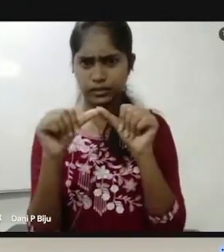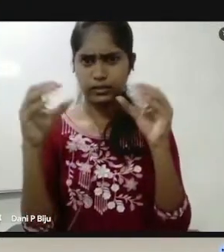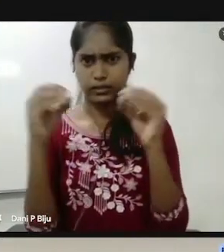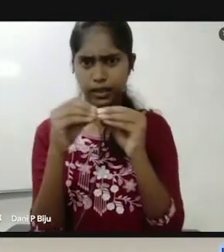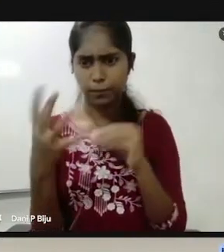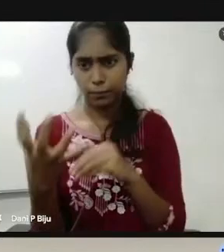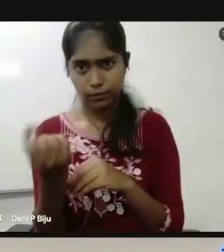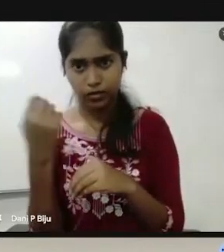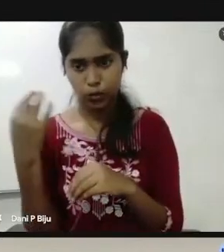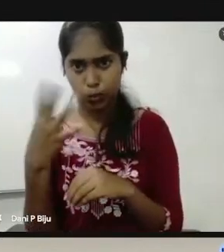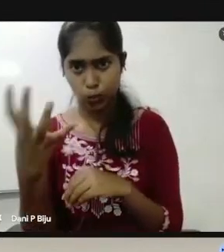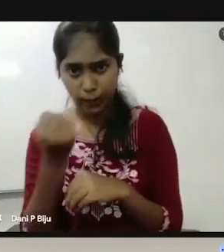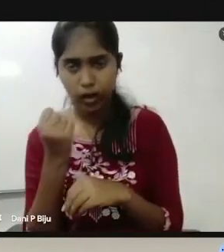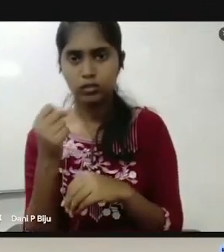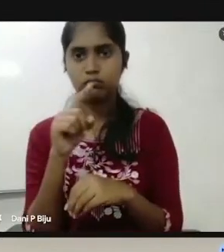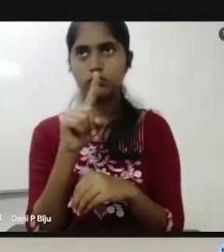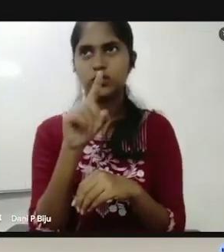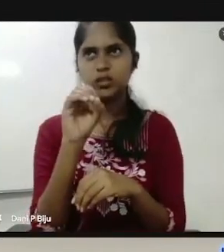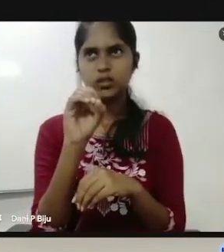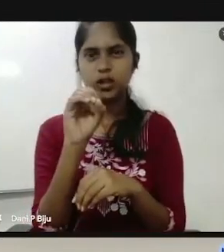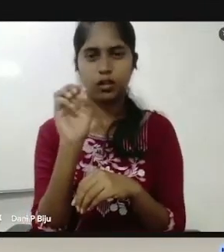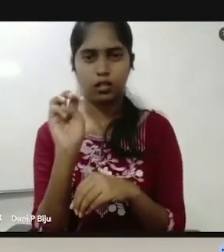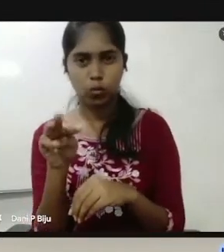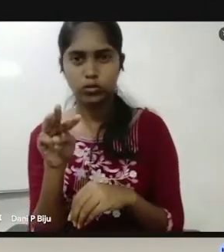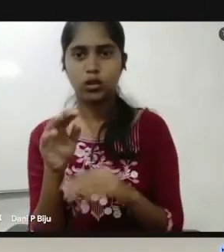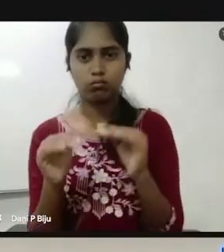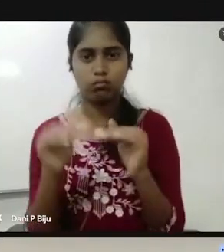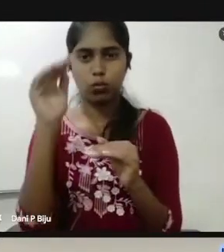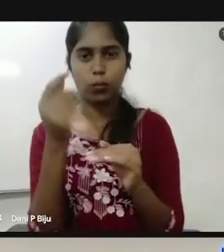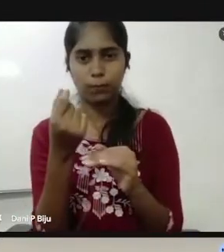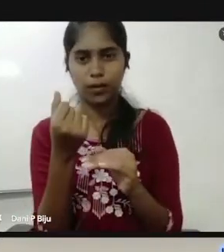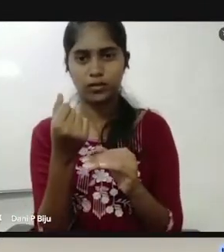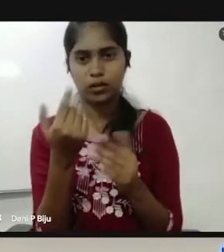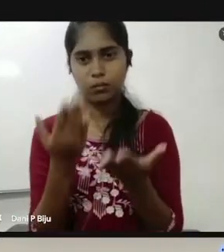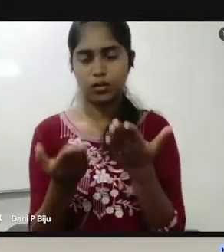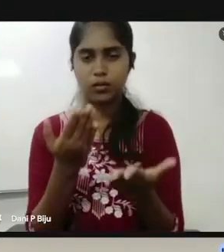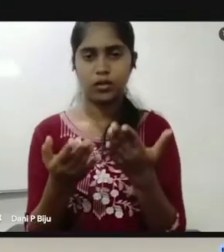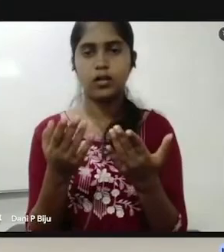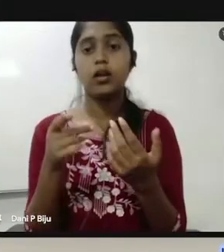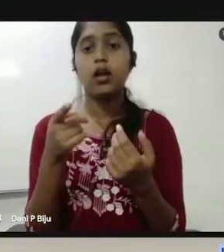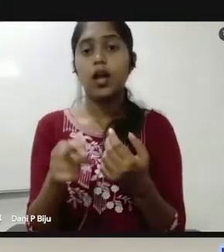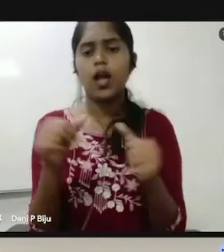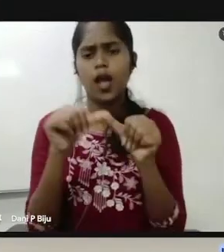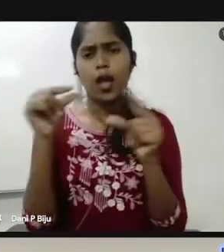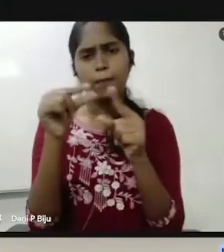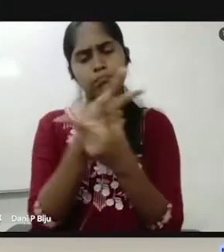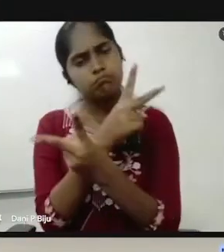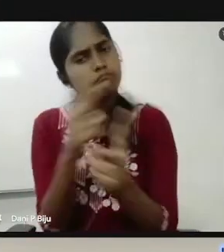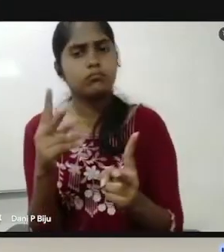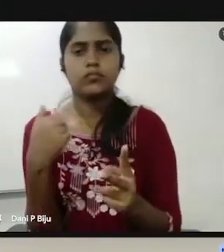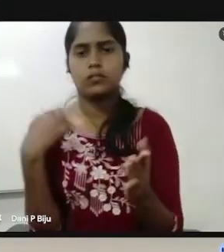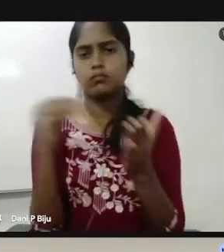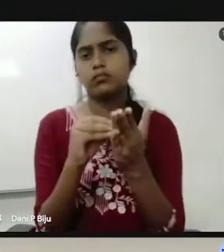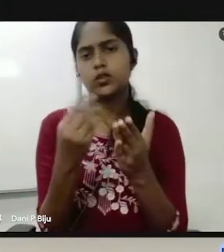ആവും. അപ്പോ അതിലും കുറഞ്ഞ ടാബ്ലറ്റ്സ് ഉണ്ട്. ഇതൊക്കെ പല ആപ്ലിക്കേഷൻസും അതൊക്കെ അതിൽ റൺ ചെയ്യാം, ഇല്ലെങ്കിൽ ഫോണിലിടാം.